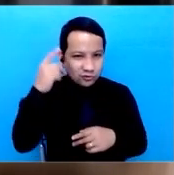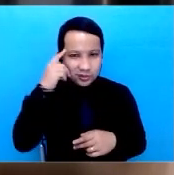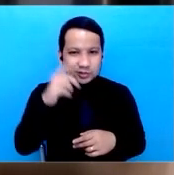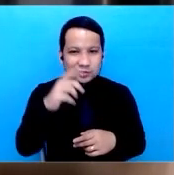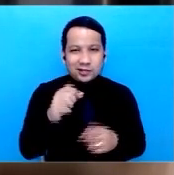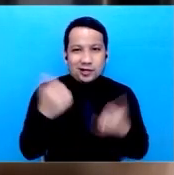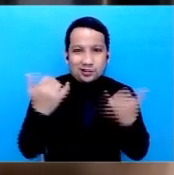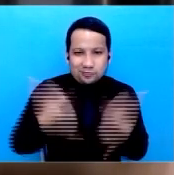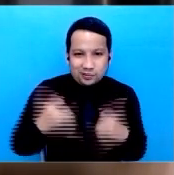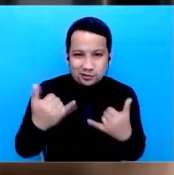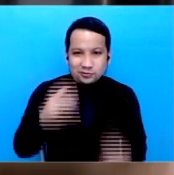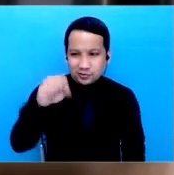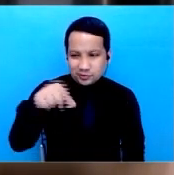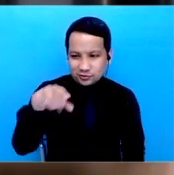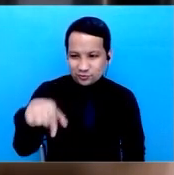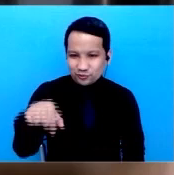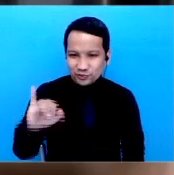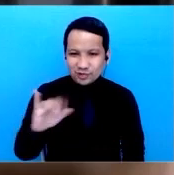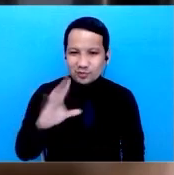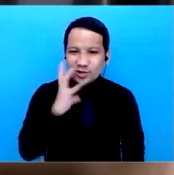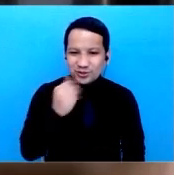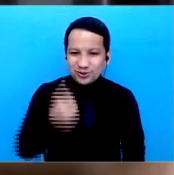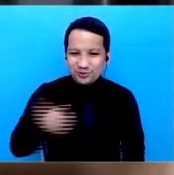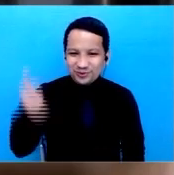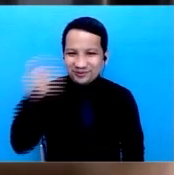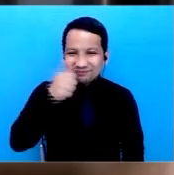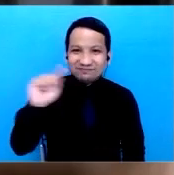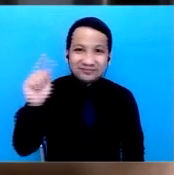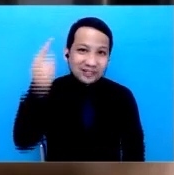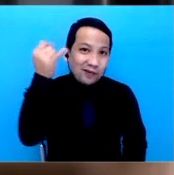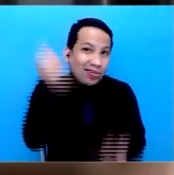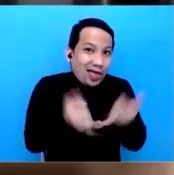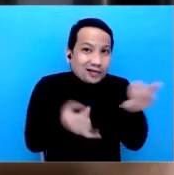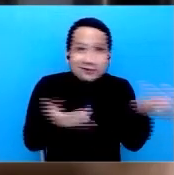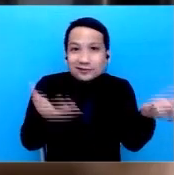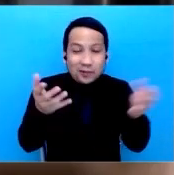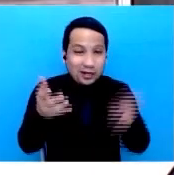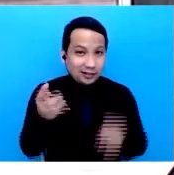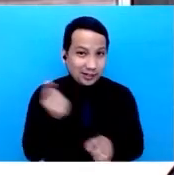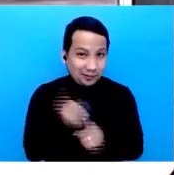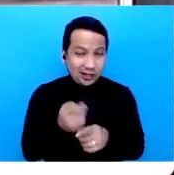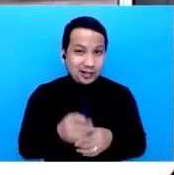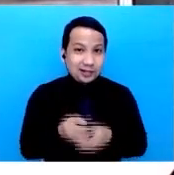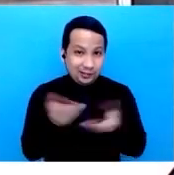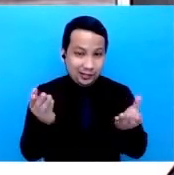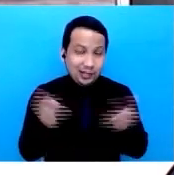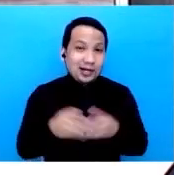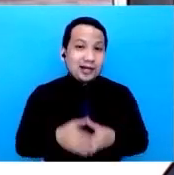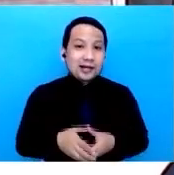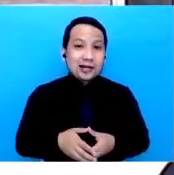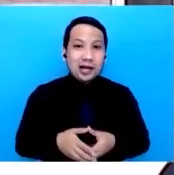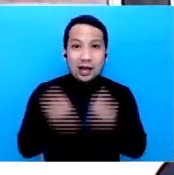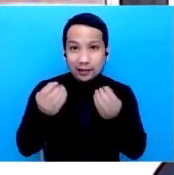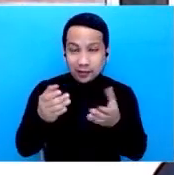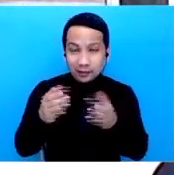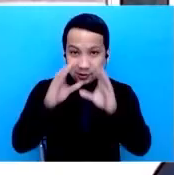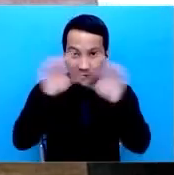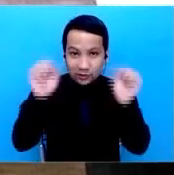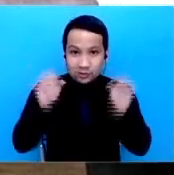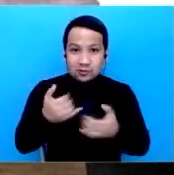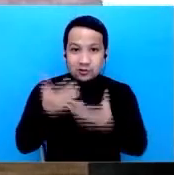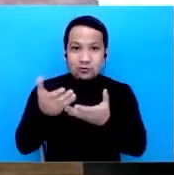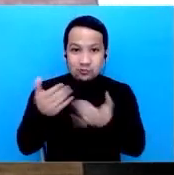Matirang matibay kung sinong mauna sa 20 million. Di ba? Sa dami ng presidential aspirants